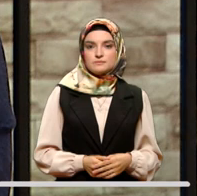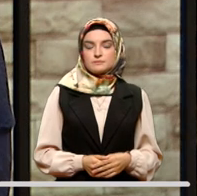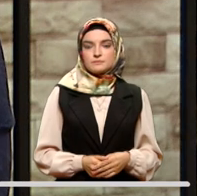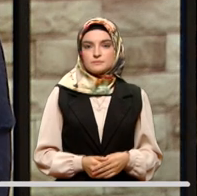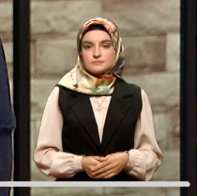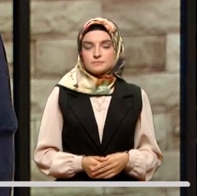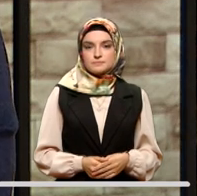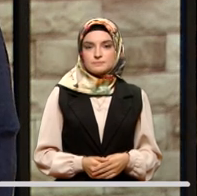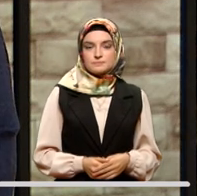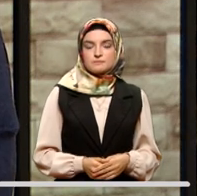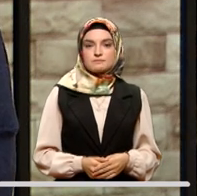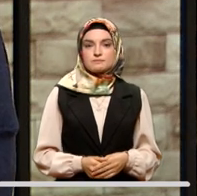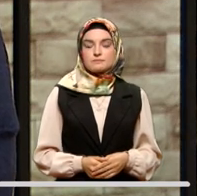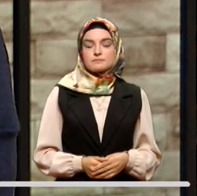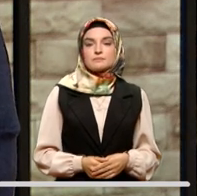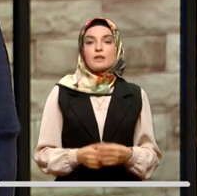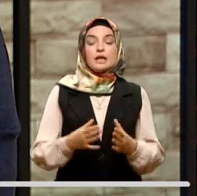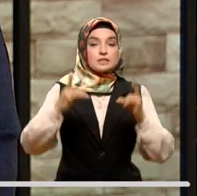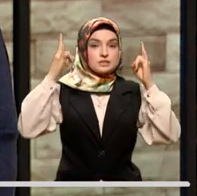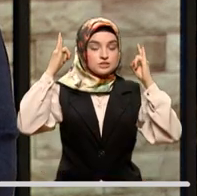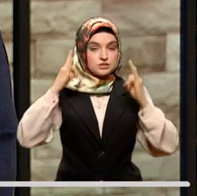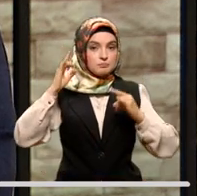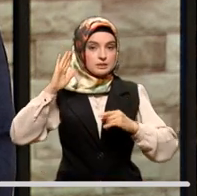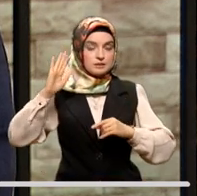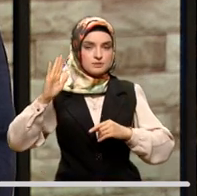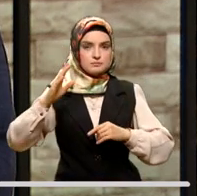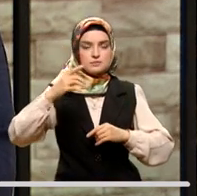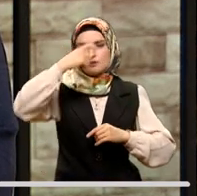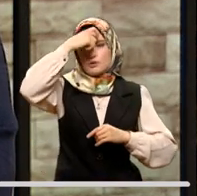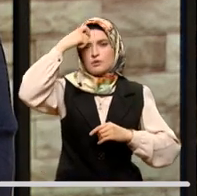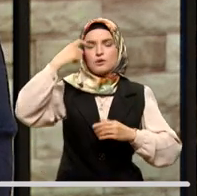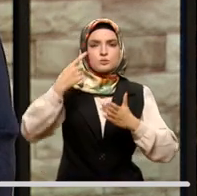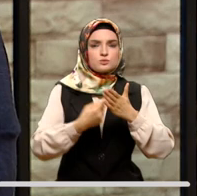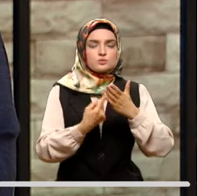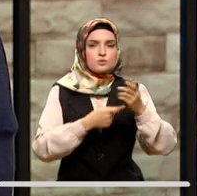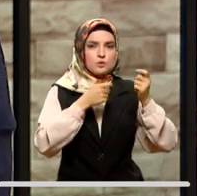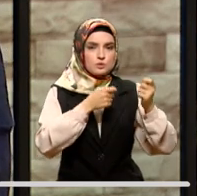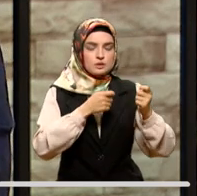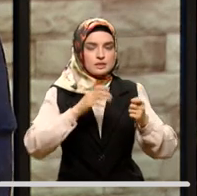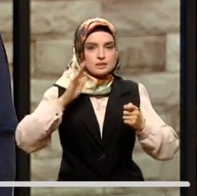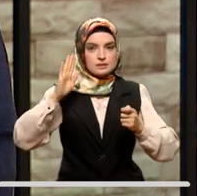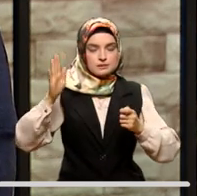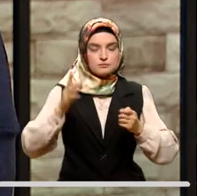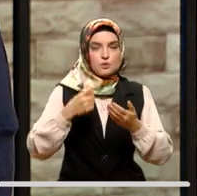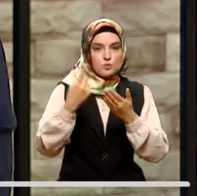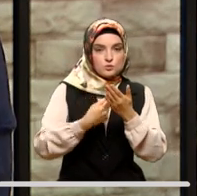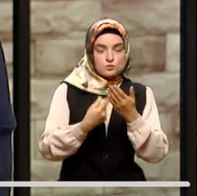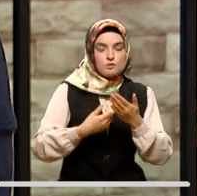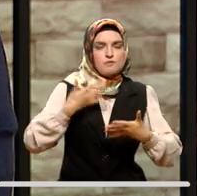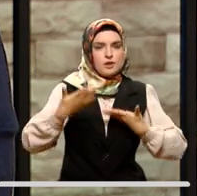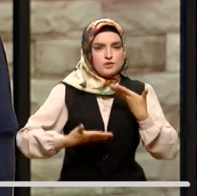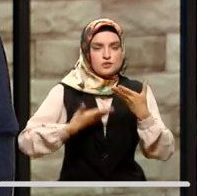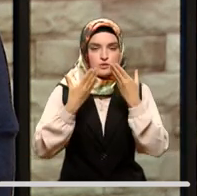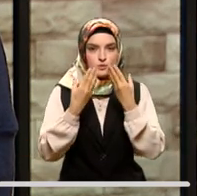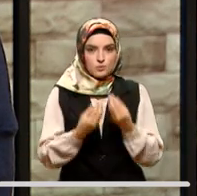Aslında camiye gittiğimizde, yani zaten yaz Kur'an kursu bir Kur'an ve elifba heyecanı getirir. Çünkü elifba